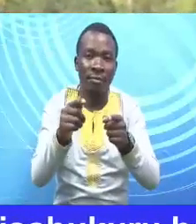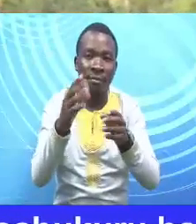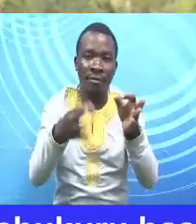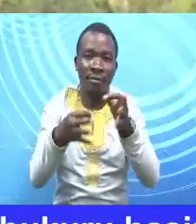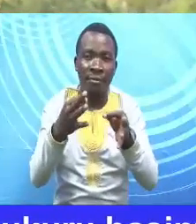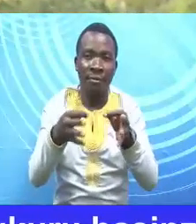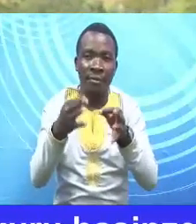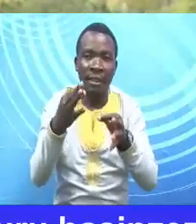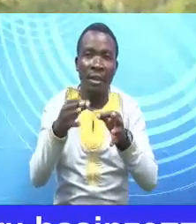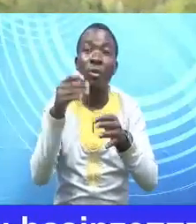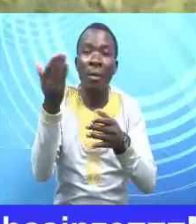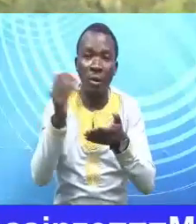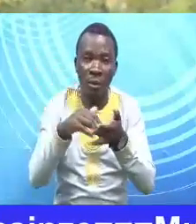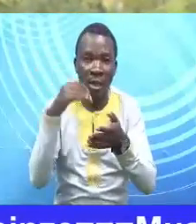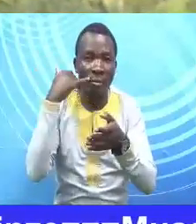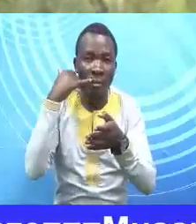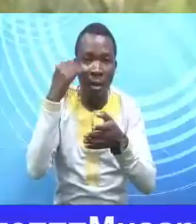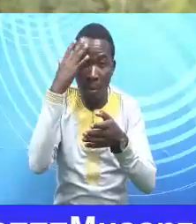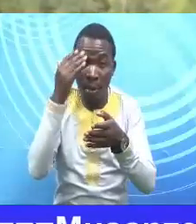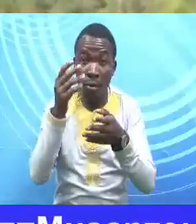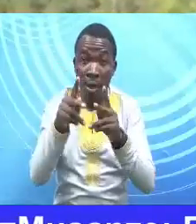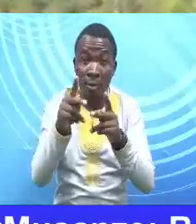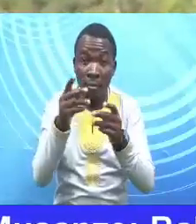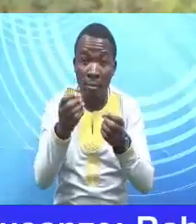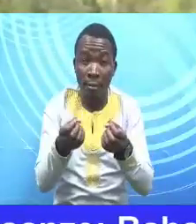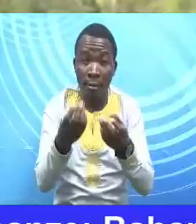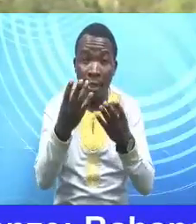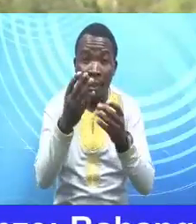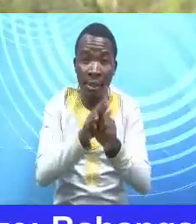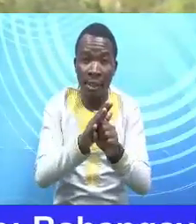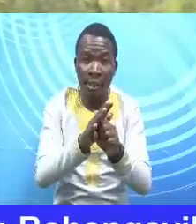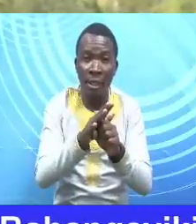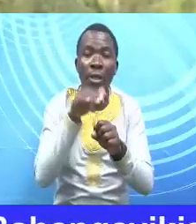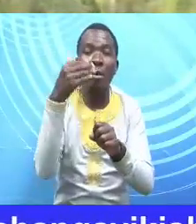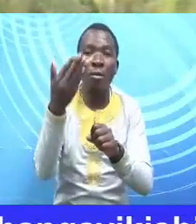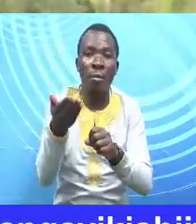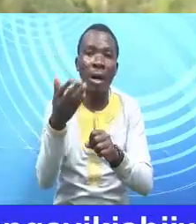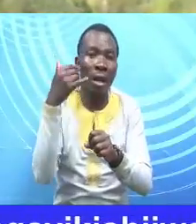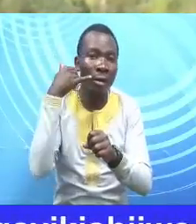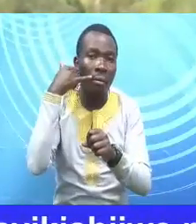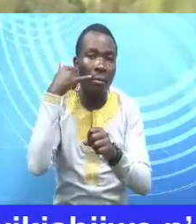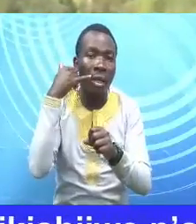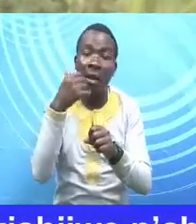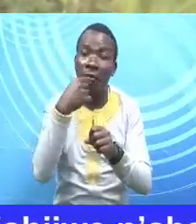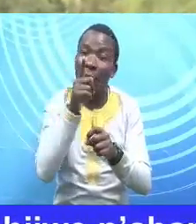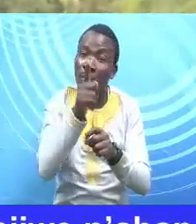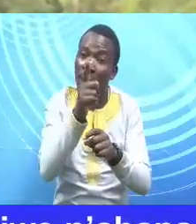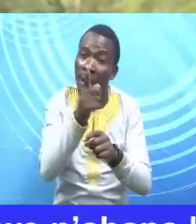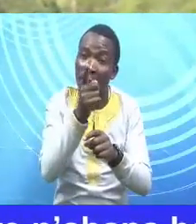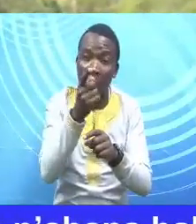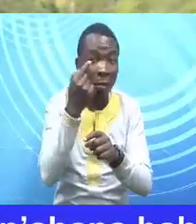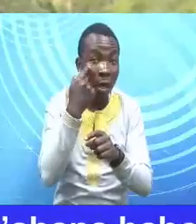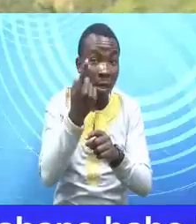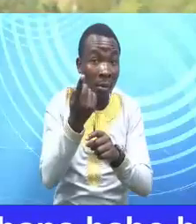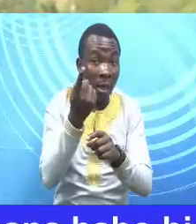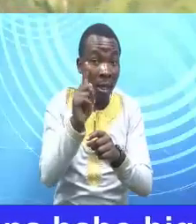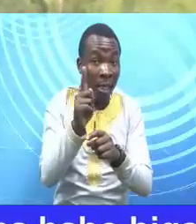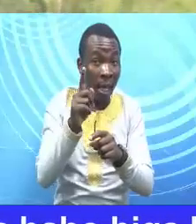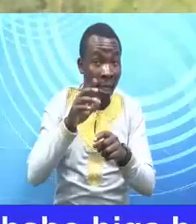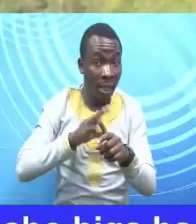ry'abantu benshi cyane, tumaze kuba benshi mbese. Nuko araduhamagara ngo shyango murahe mureba ngo nta kintu